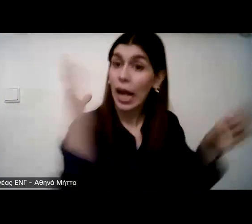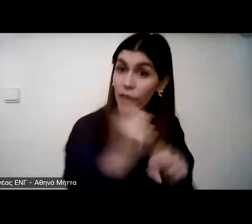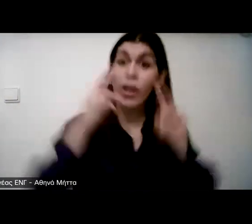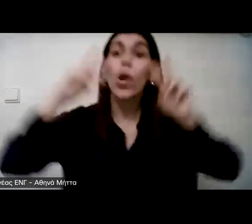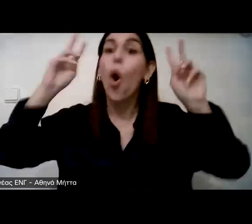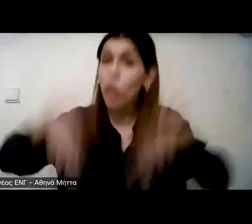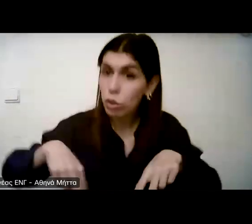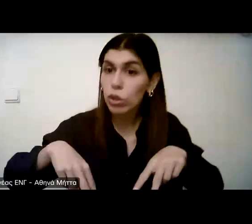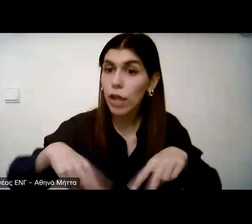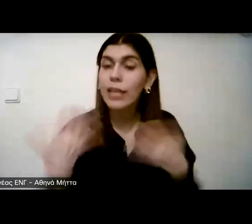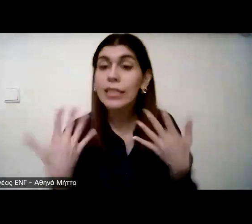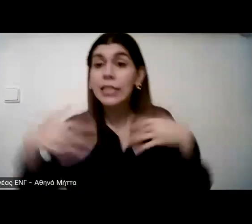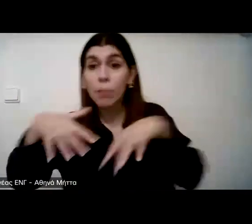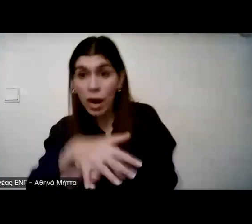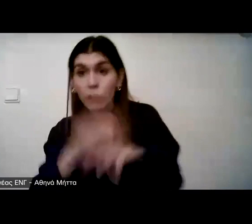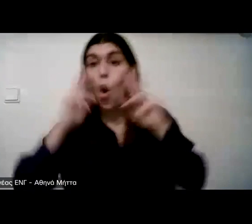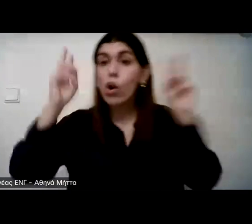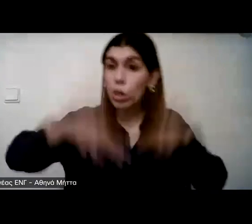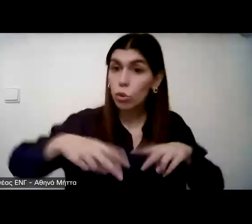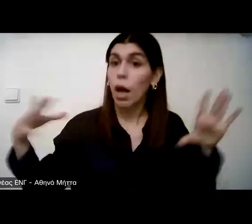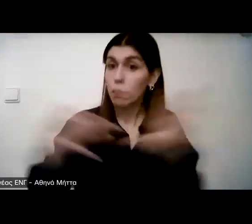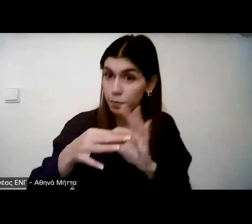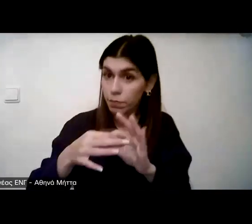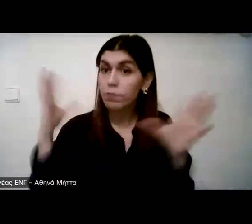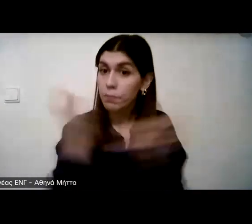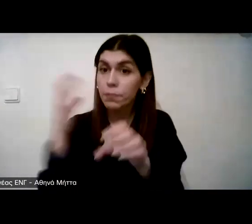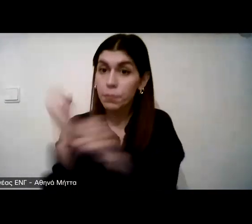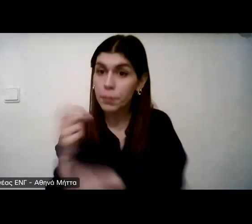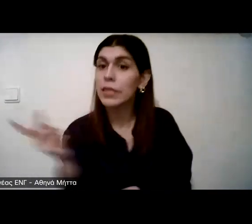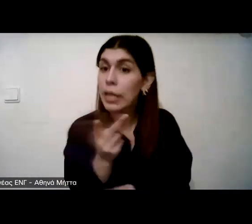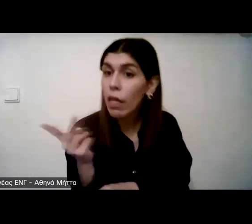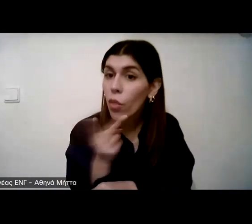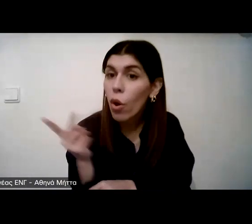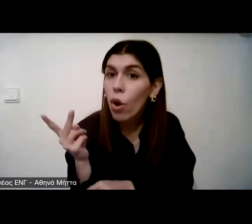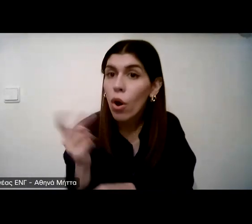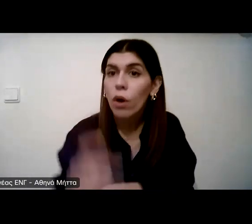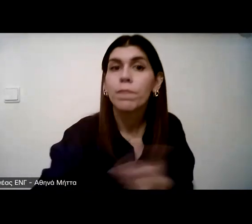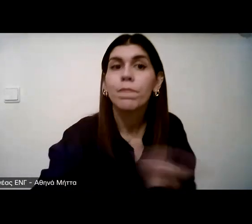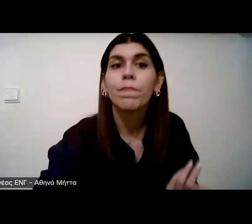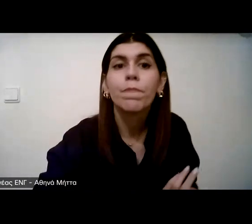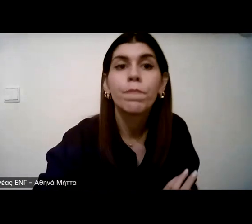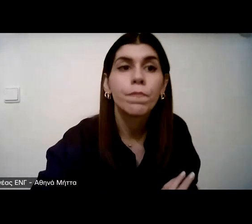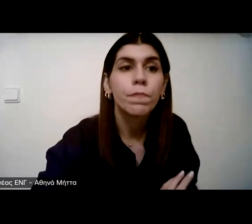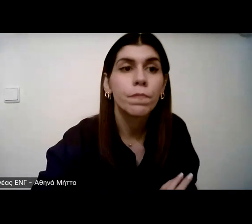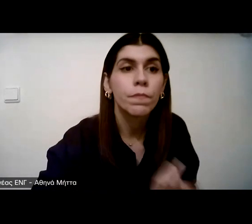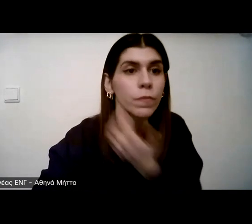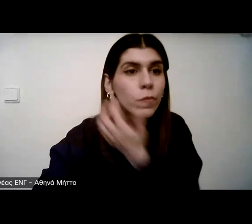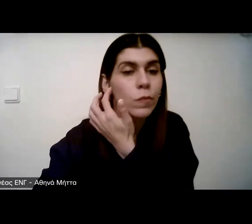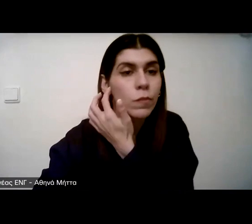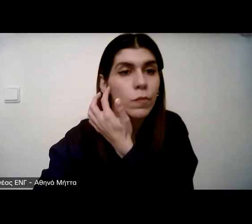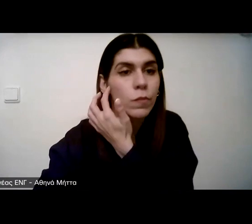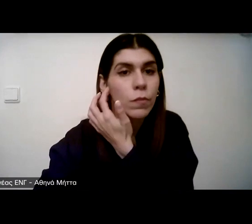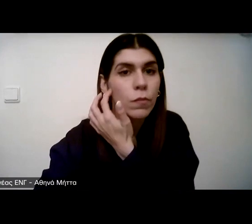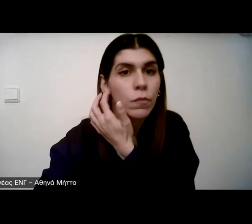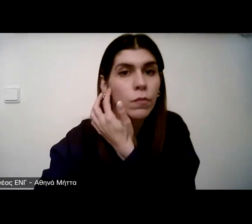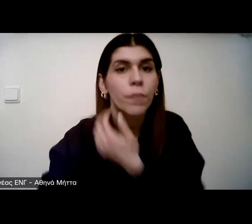καταλαβαίνετε, φαντάζομαι, το παράδοξο της άποψης που διατυπώνεται. Θα ήθελα να μπορώ, κύριε Σημεωνίδη. Αργύρι,